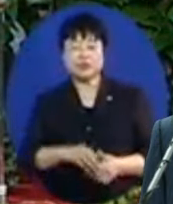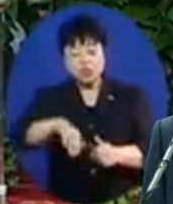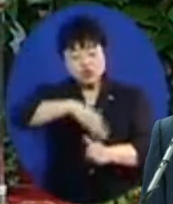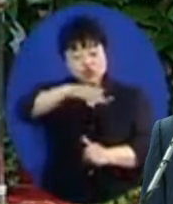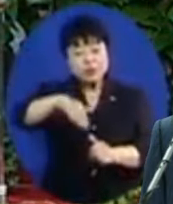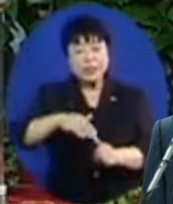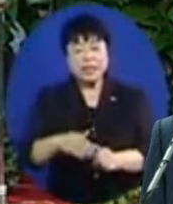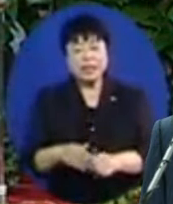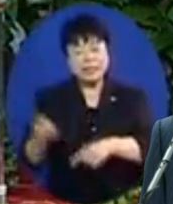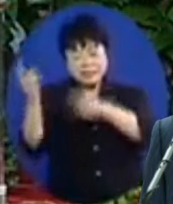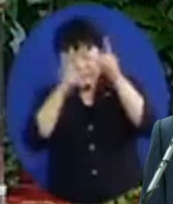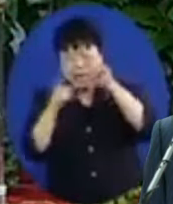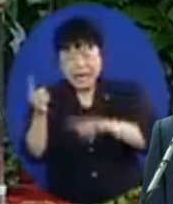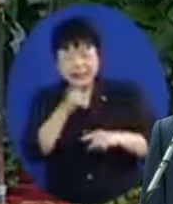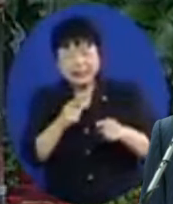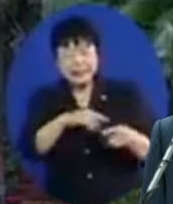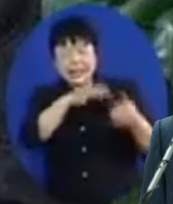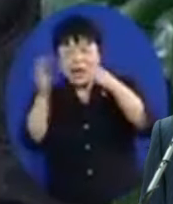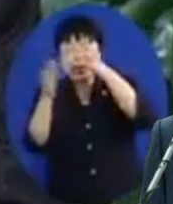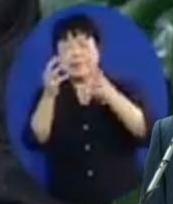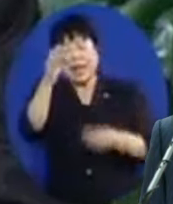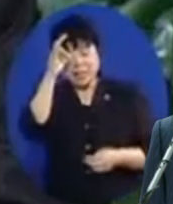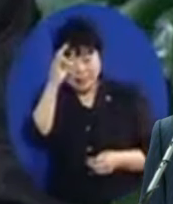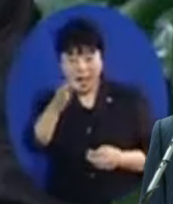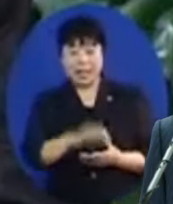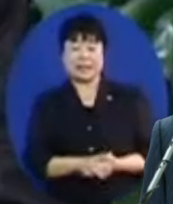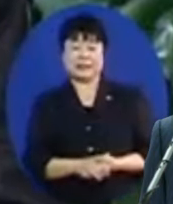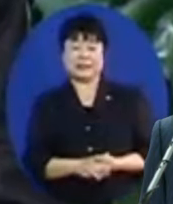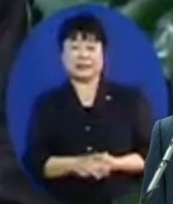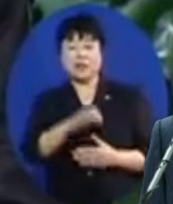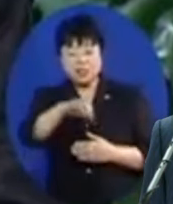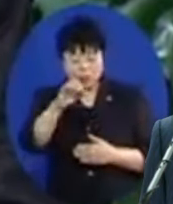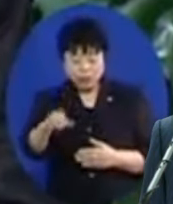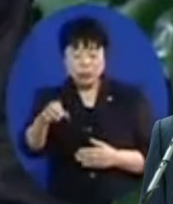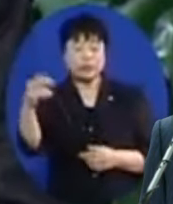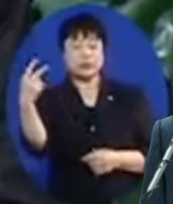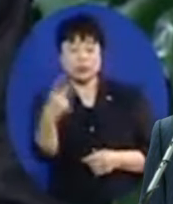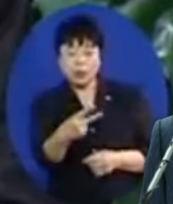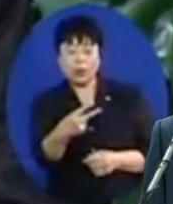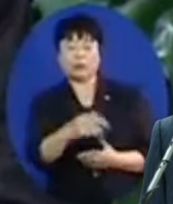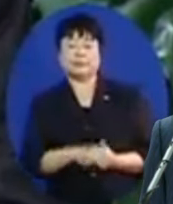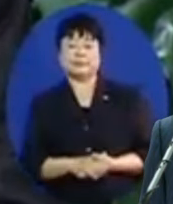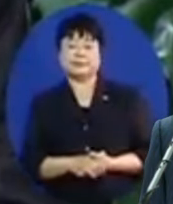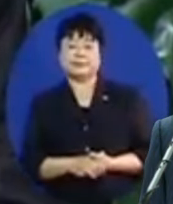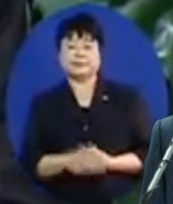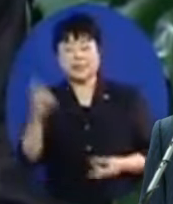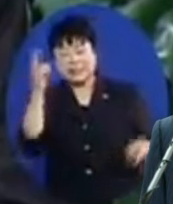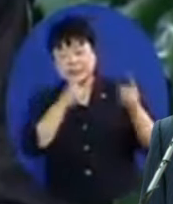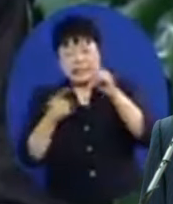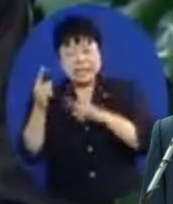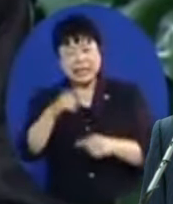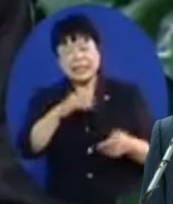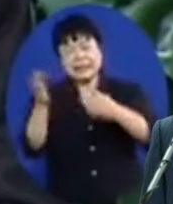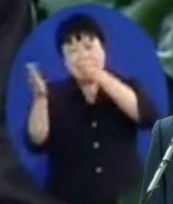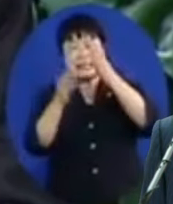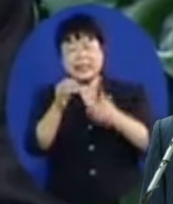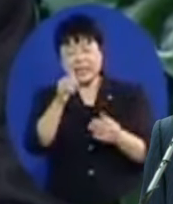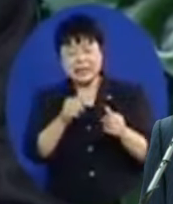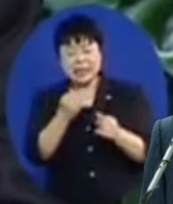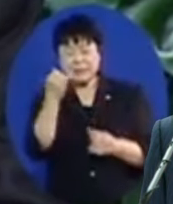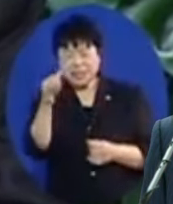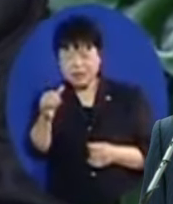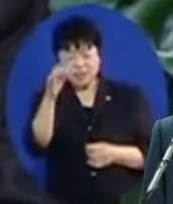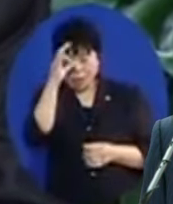상한 갈대를 많이 봅니다. 우리 이웃에서도 상한 갈대가 되어 있는 남녀를